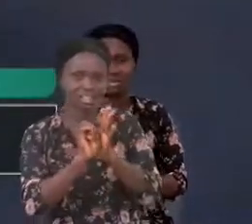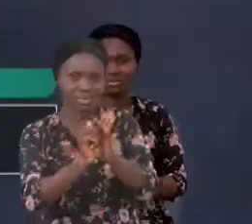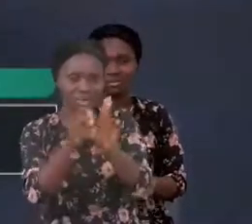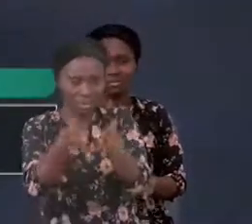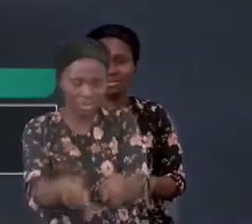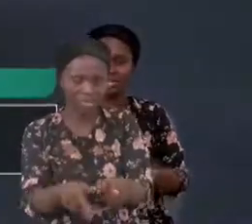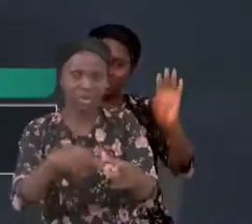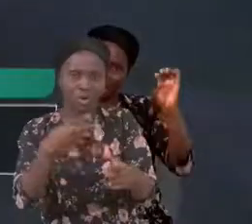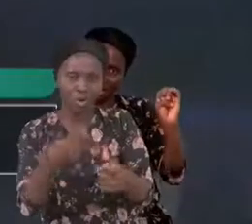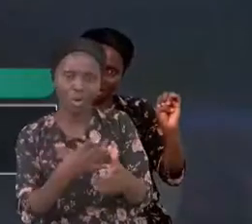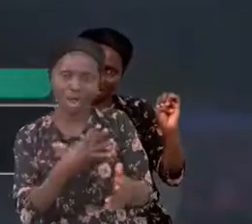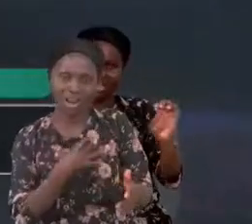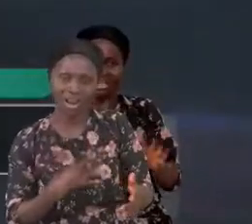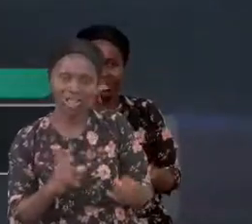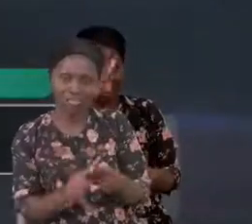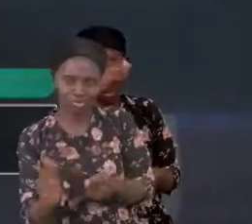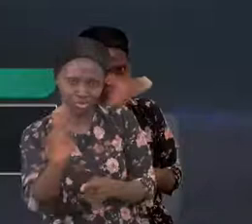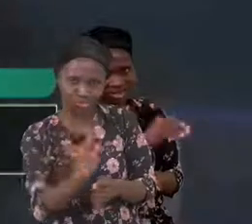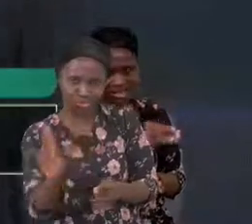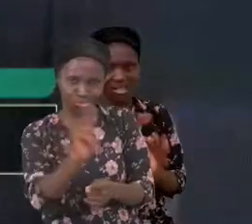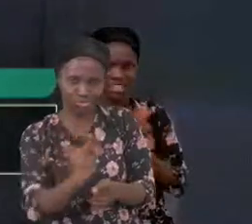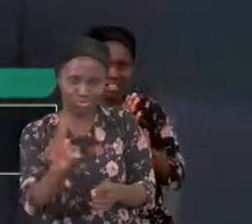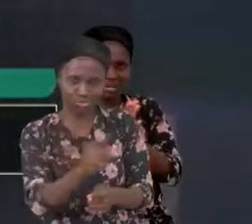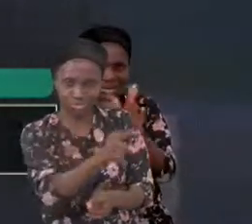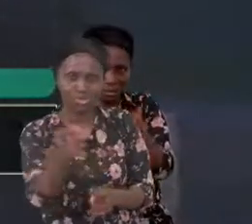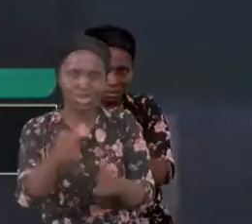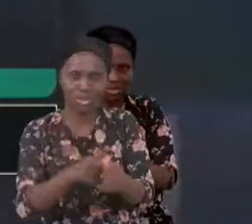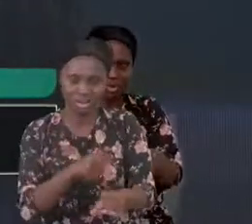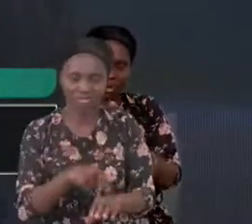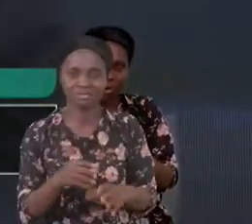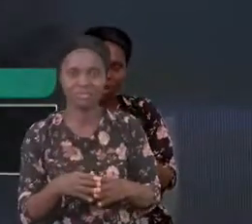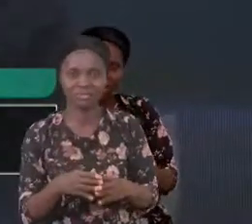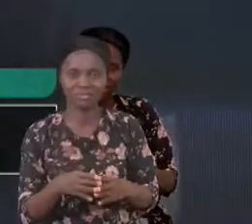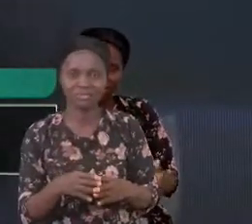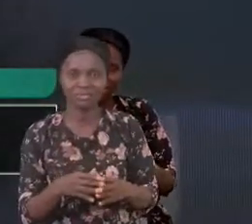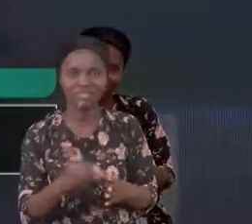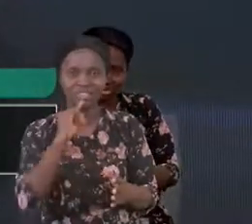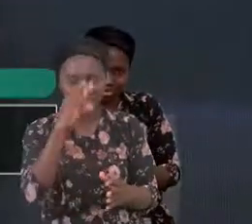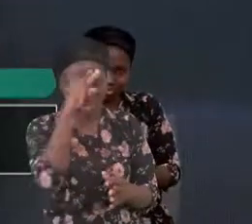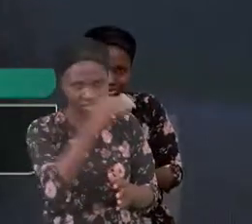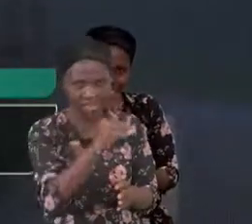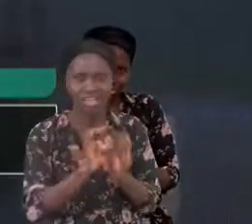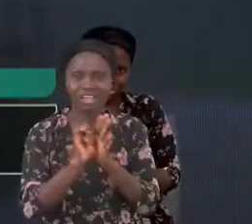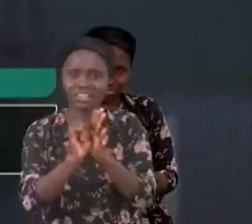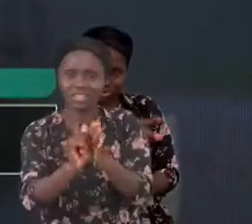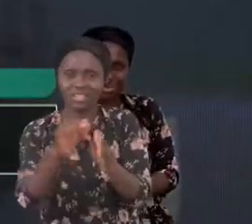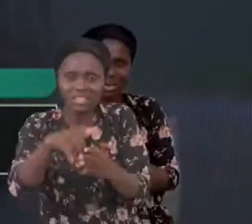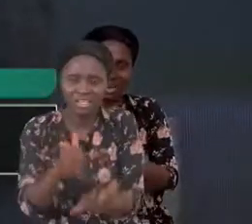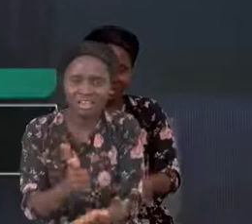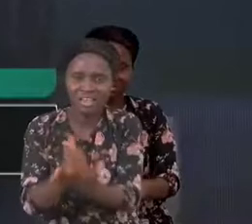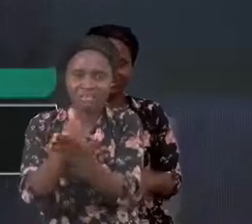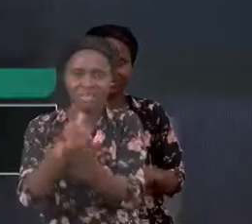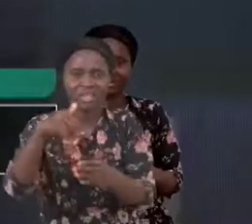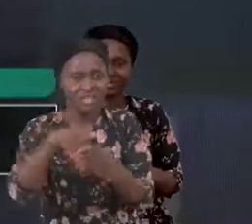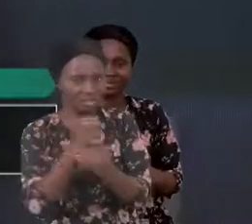exploite? Exemplaire en t'aidant, exemplaire en étant